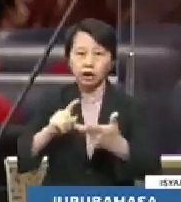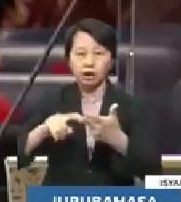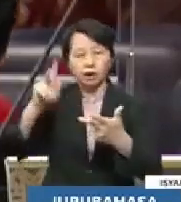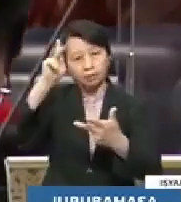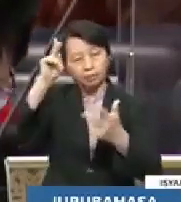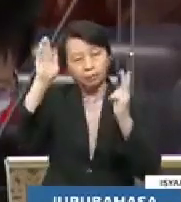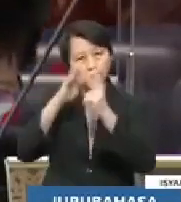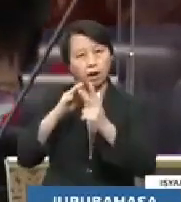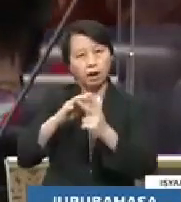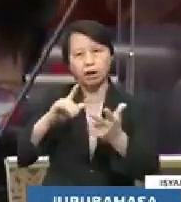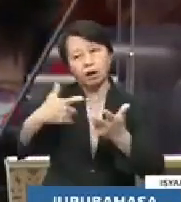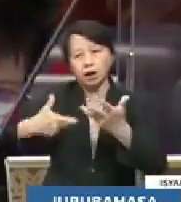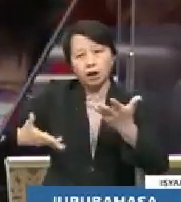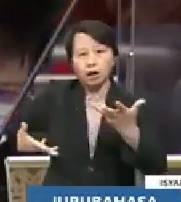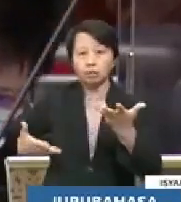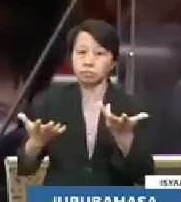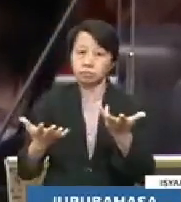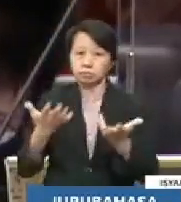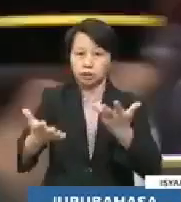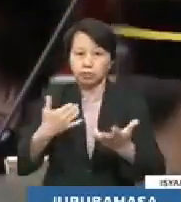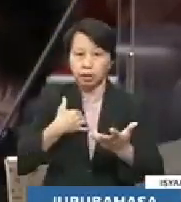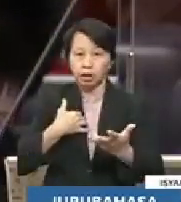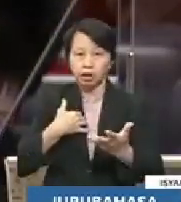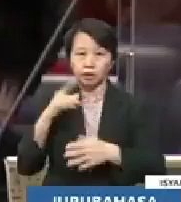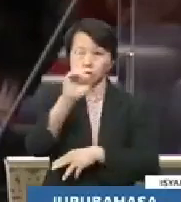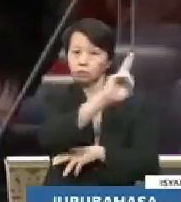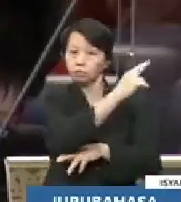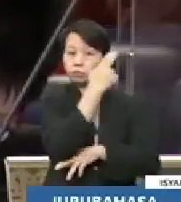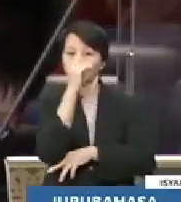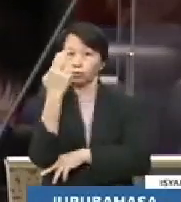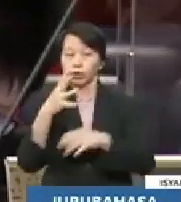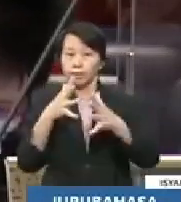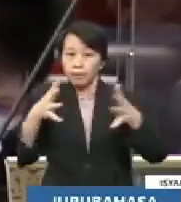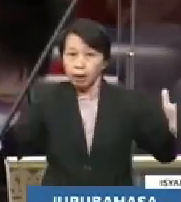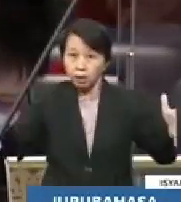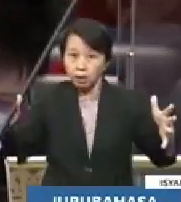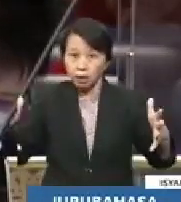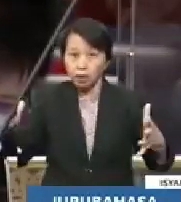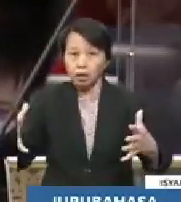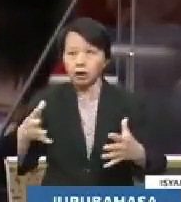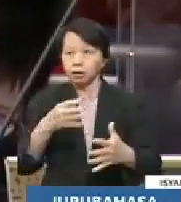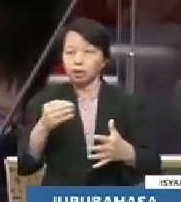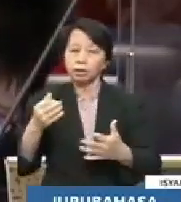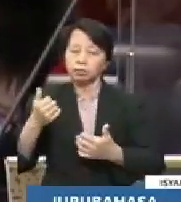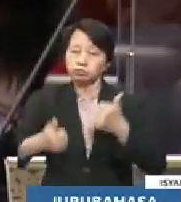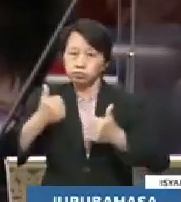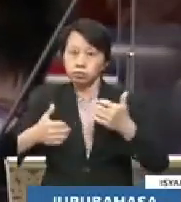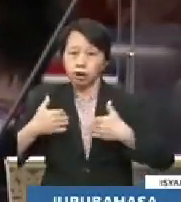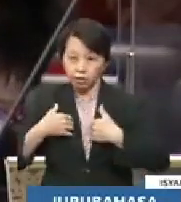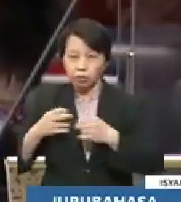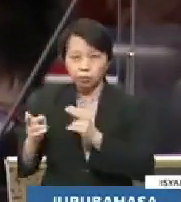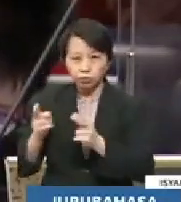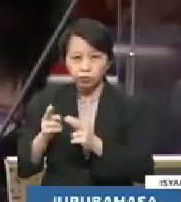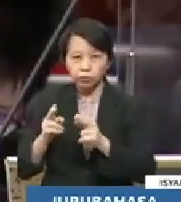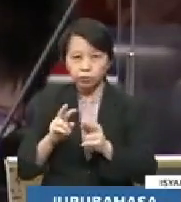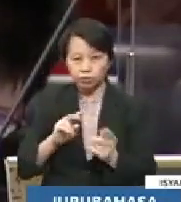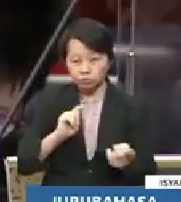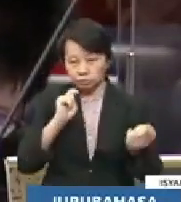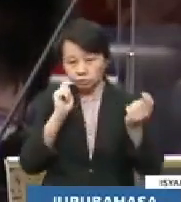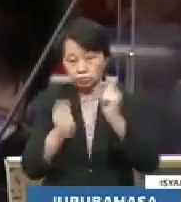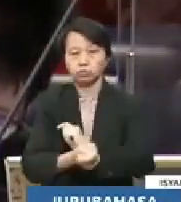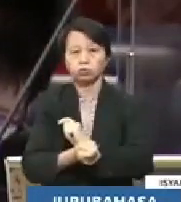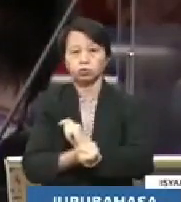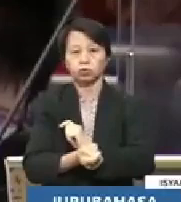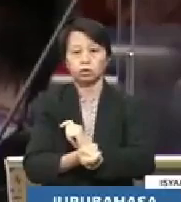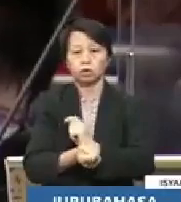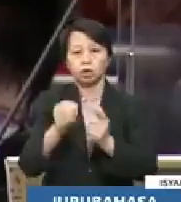Pahang dan negeri-negeri lain juga yang mempunyai episode pertentangan yang banyak dan sama ada ada satu usaha untuk memindah